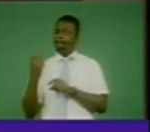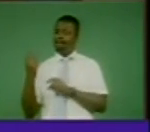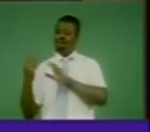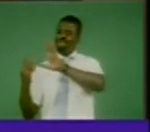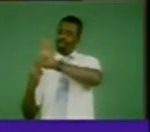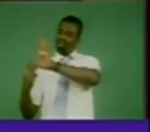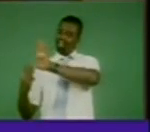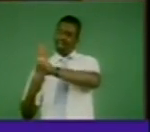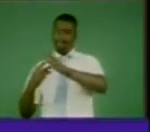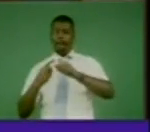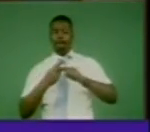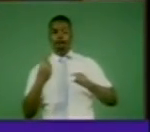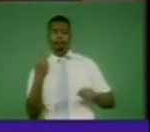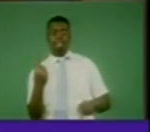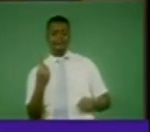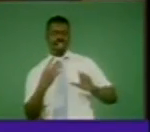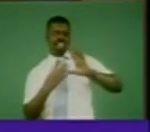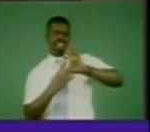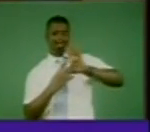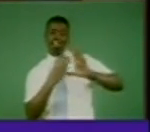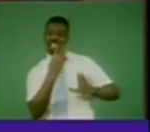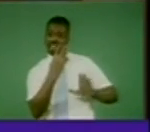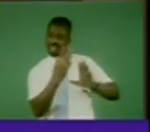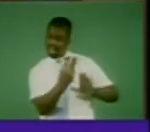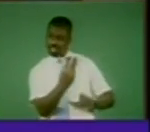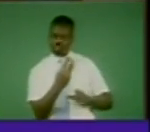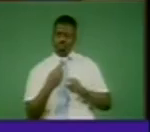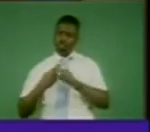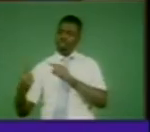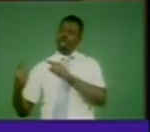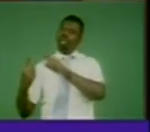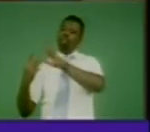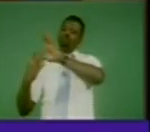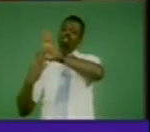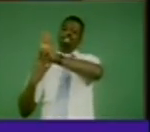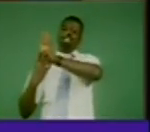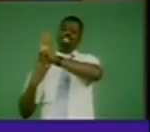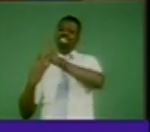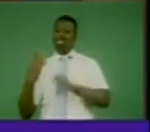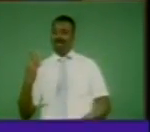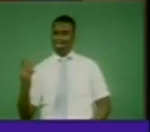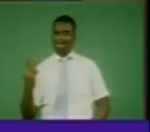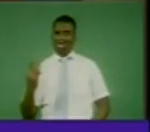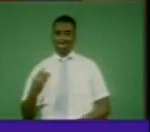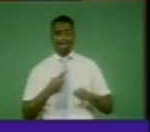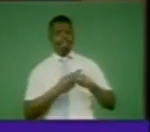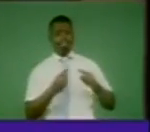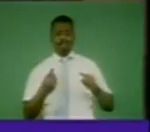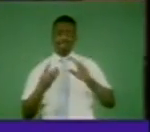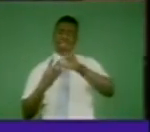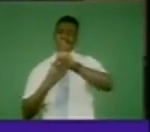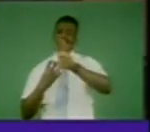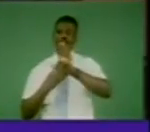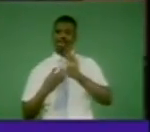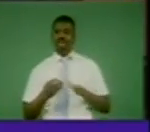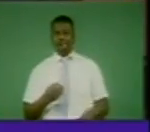189, ibara 193, 194 na ibara 199 zilikuwa zina kura